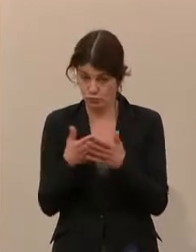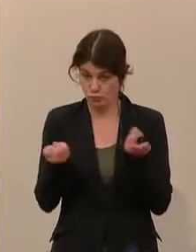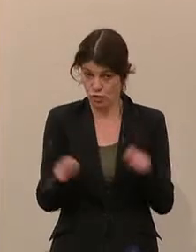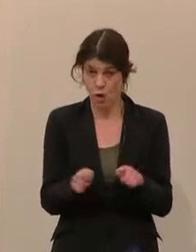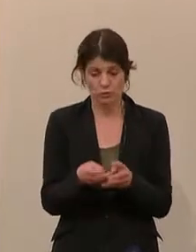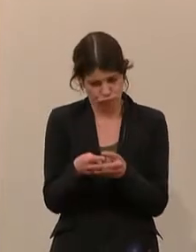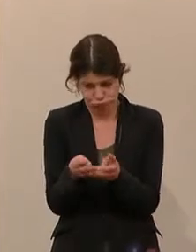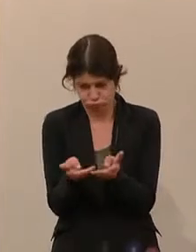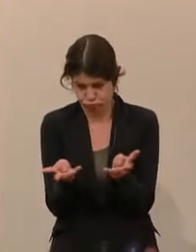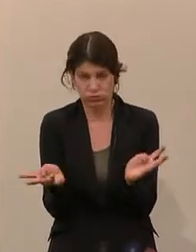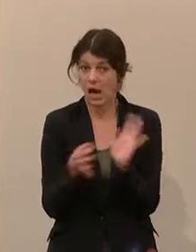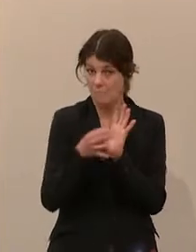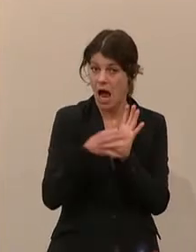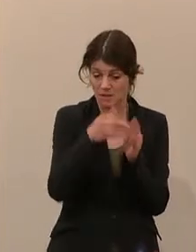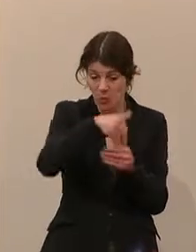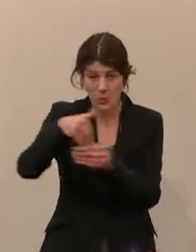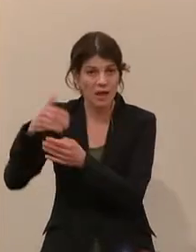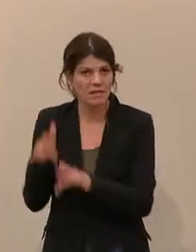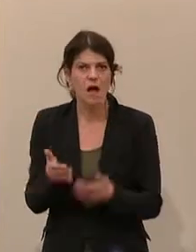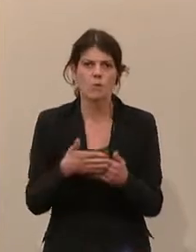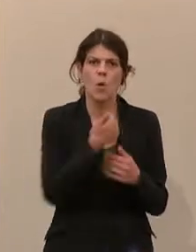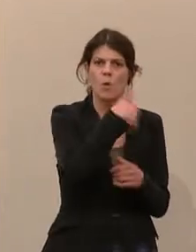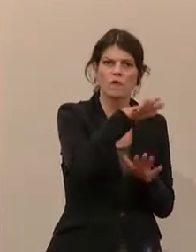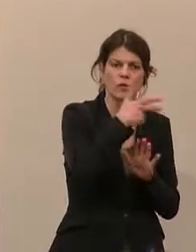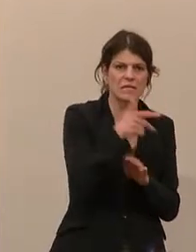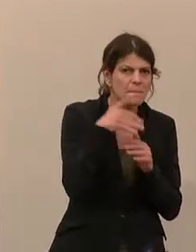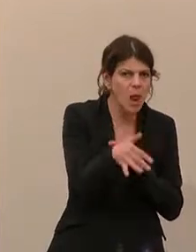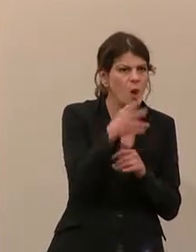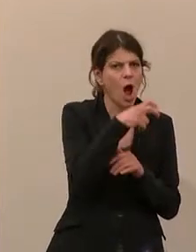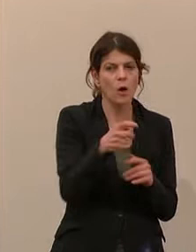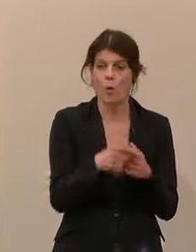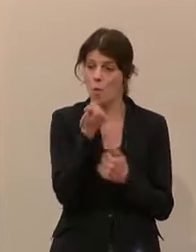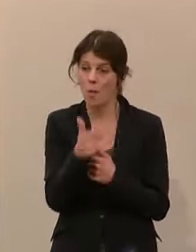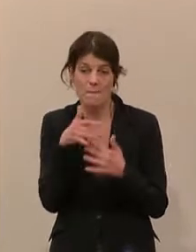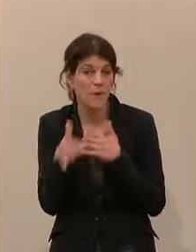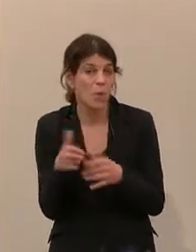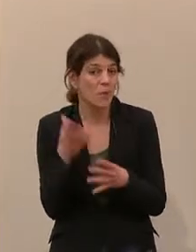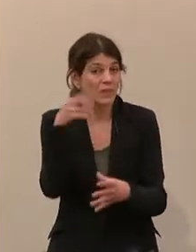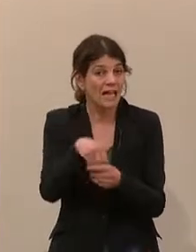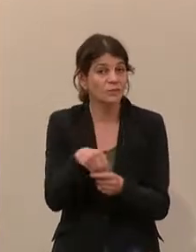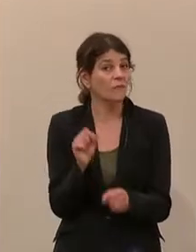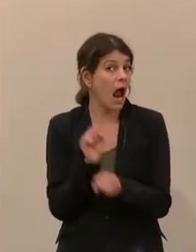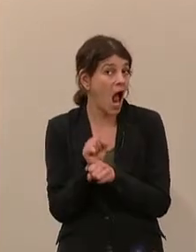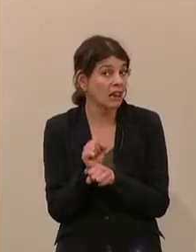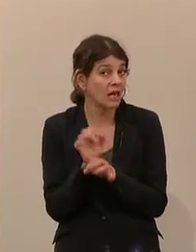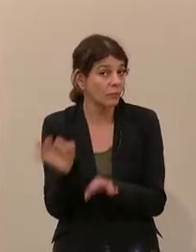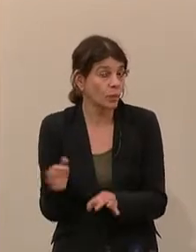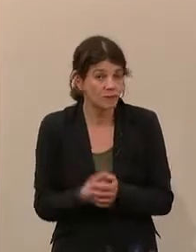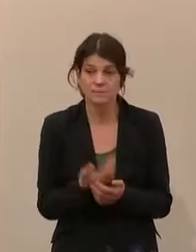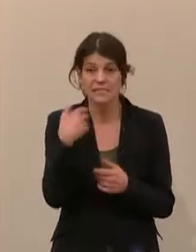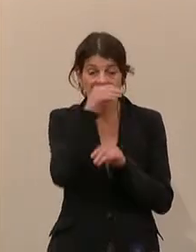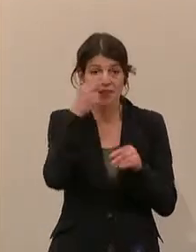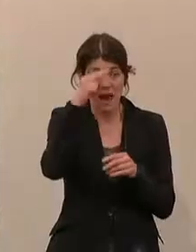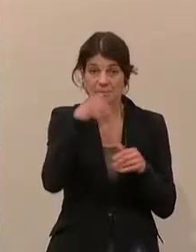im Maßnahmensetting gestaltet war. Es ging um 185 Millionen Euro und 100 Millionen zusätzlich an Garantien. Sehr geehrter Herr